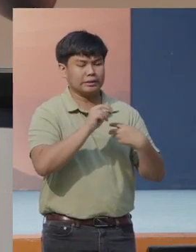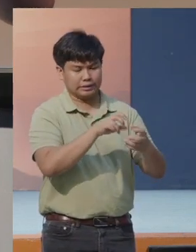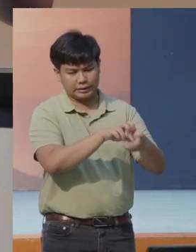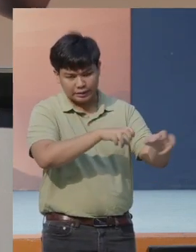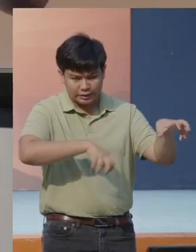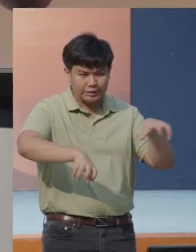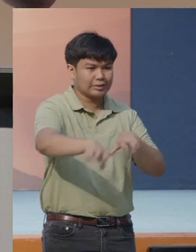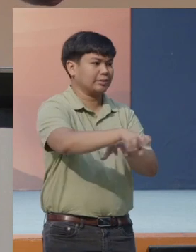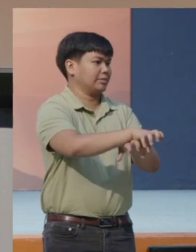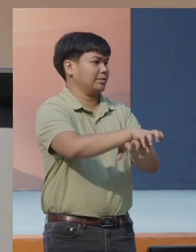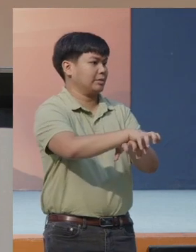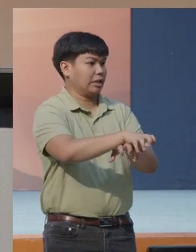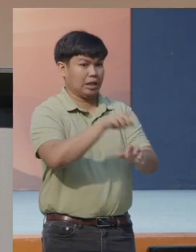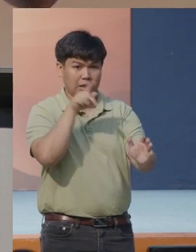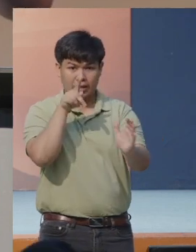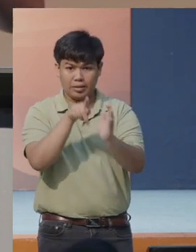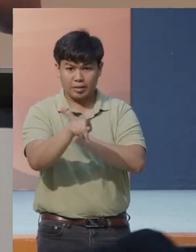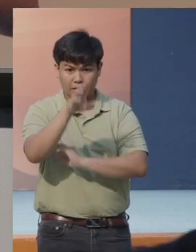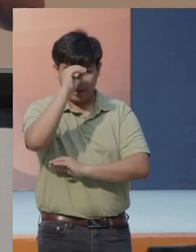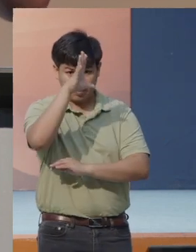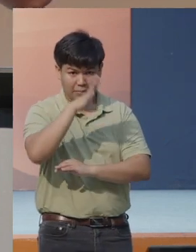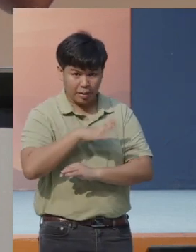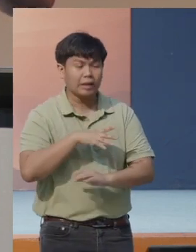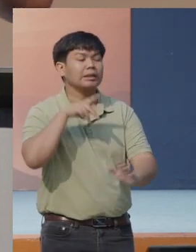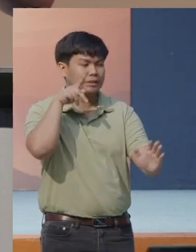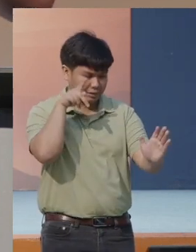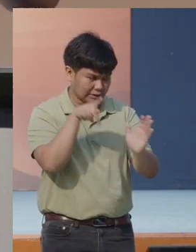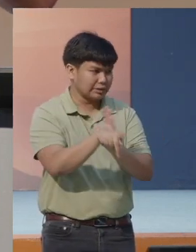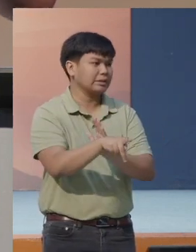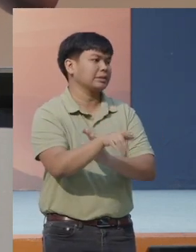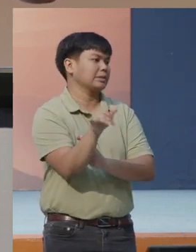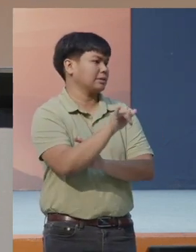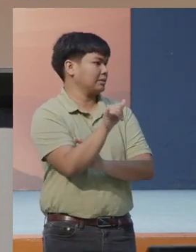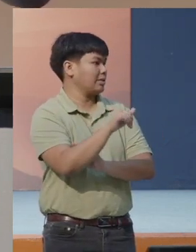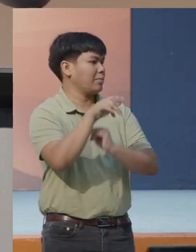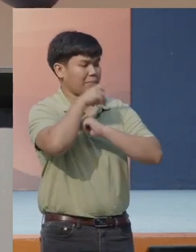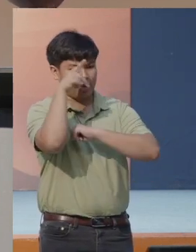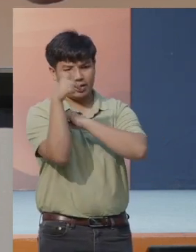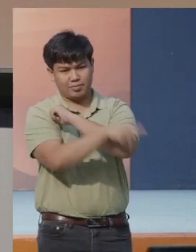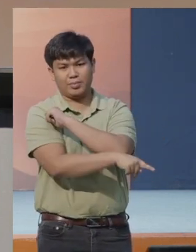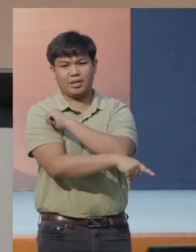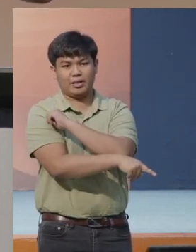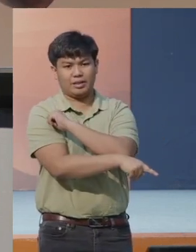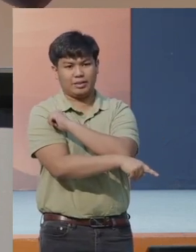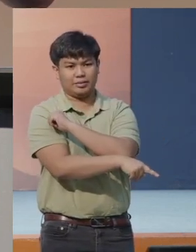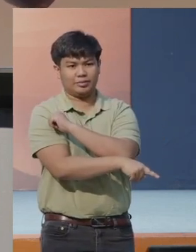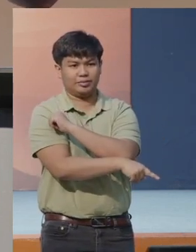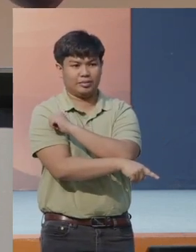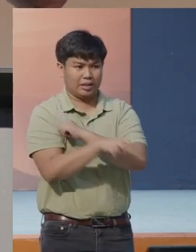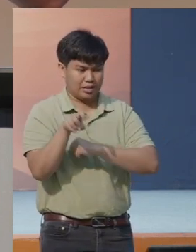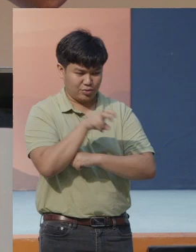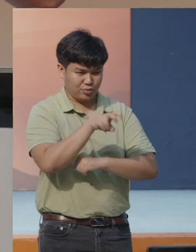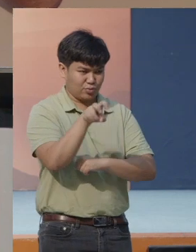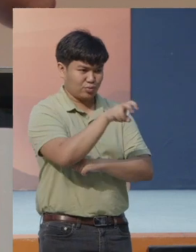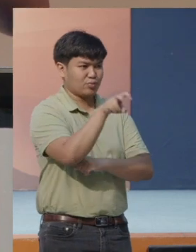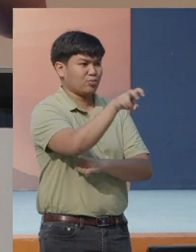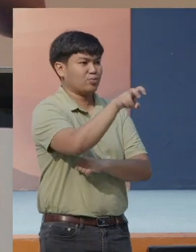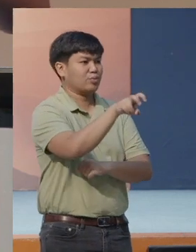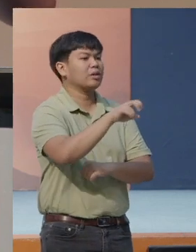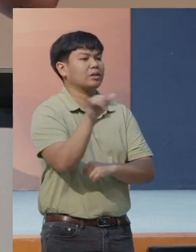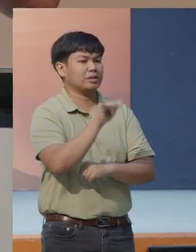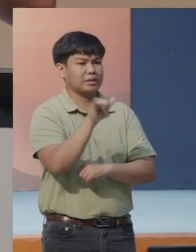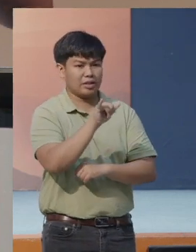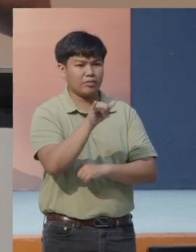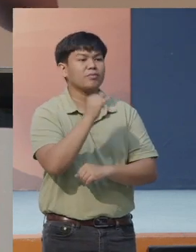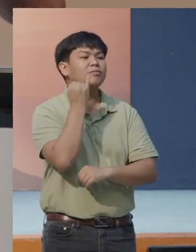a person shall be put to death. You shall have the same rule for the sojourner and for the